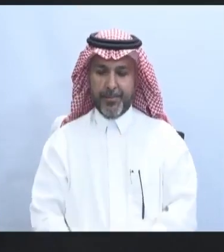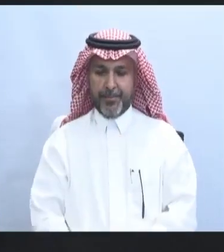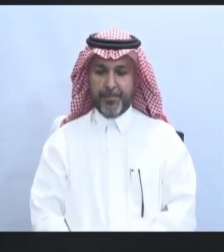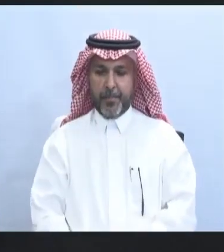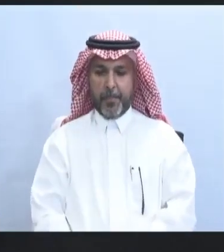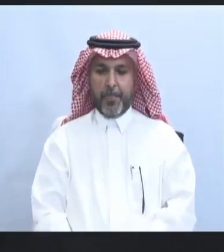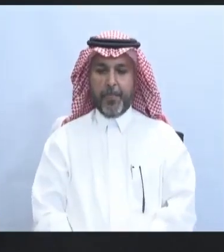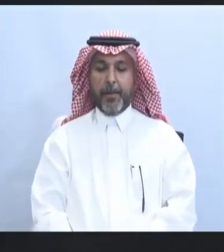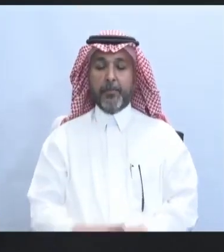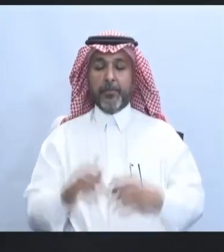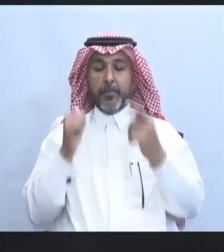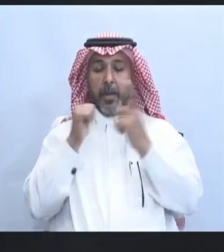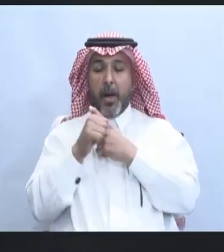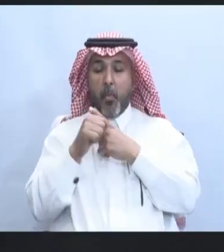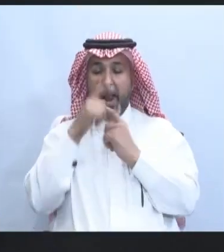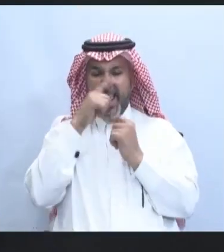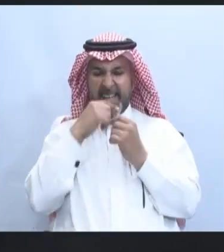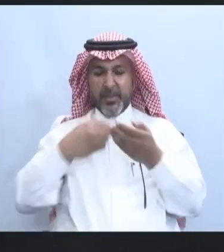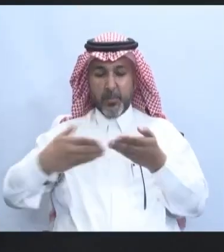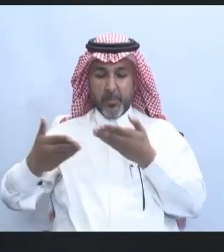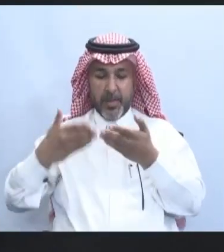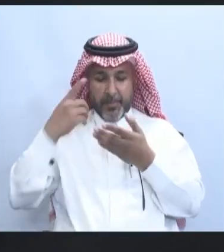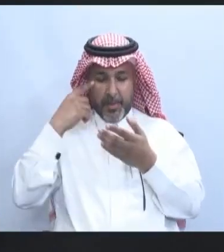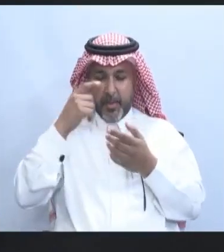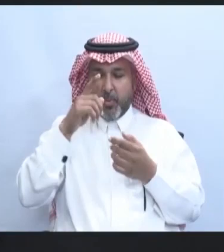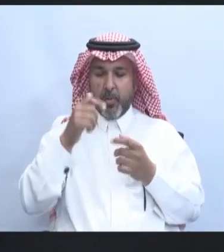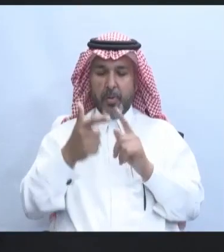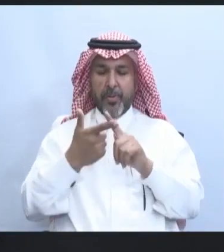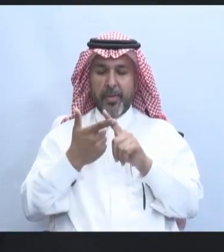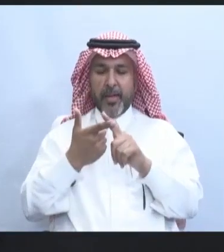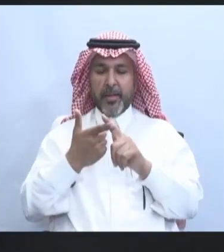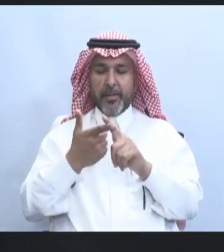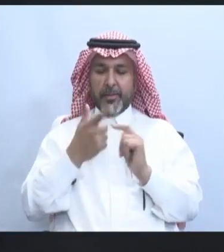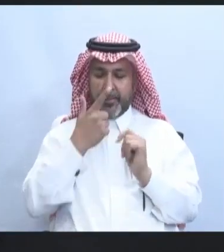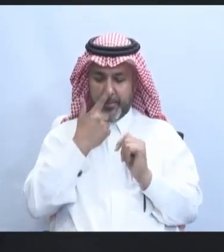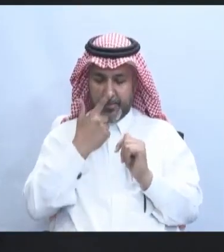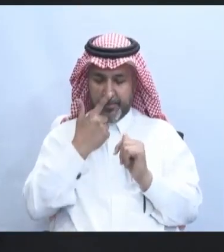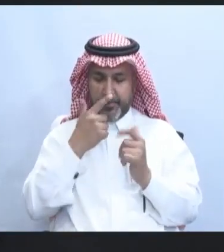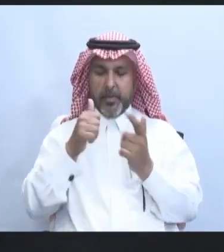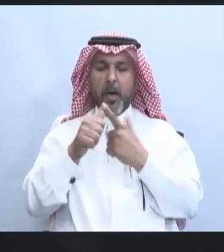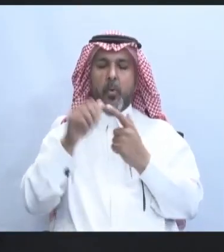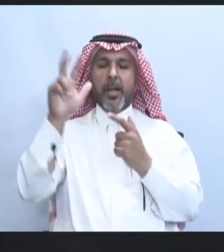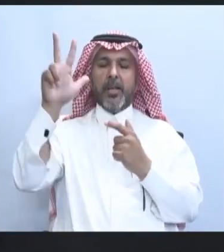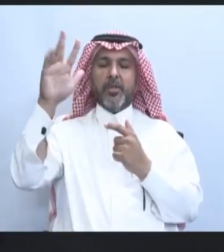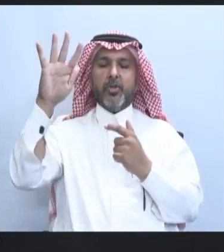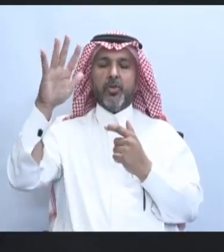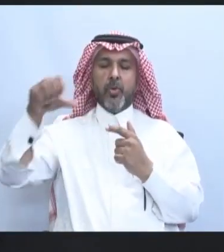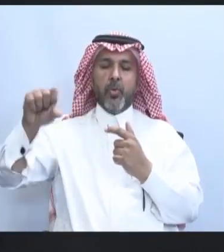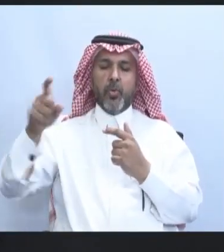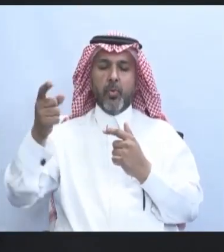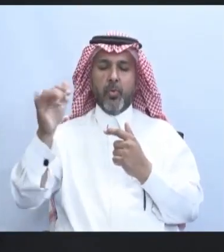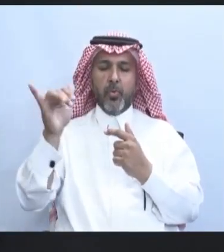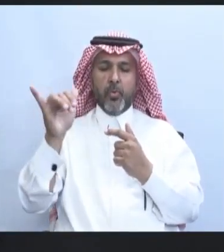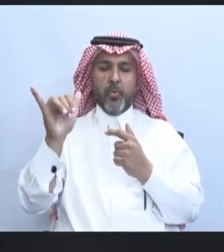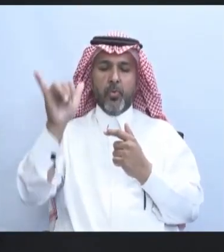بالشورى والبيعه في النظام القضائي عين القضاه في المجال او النظام